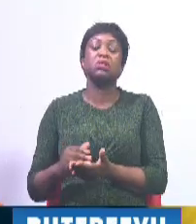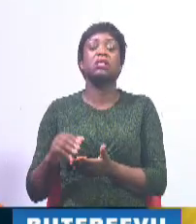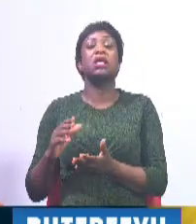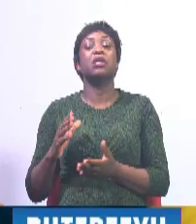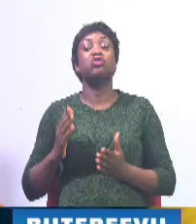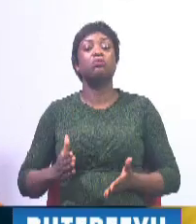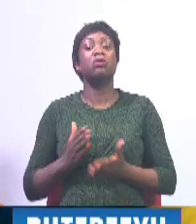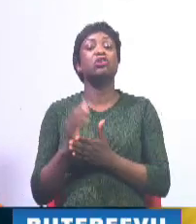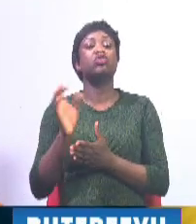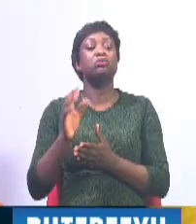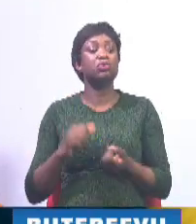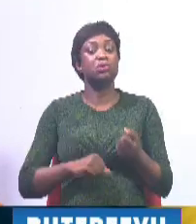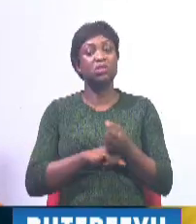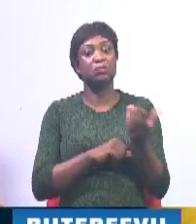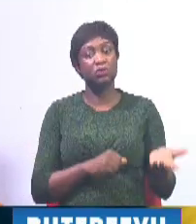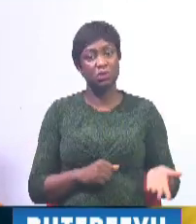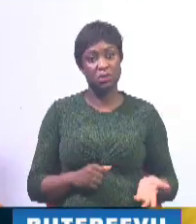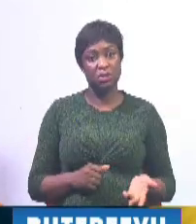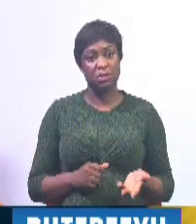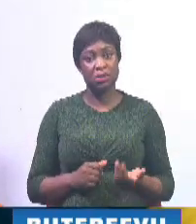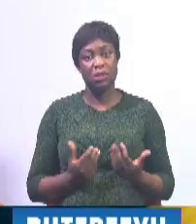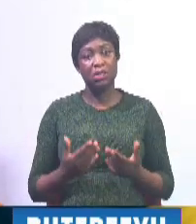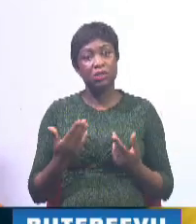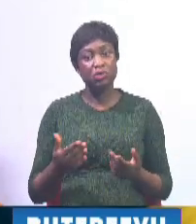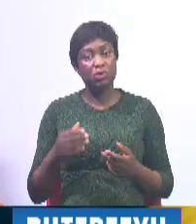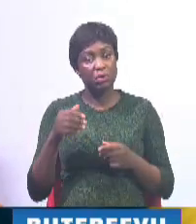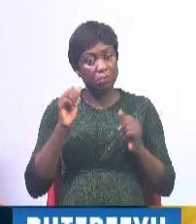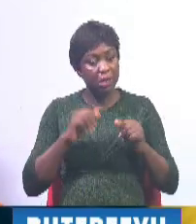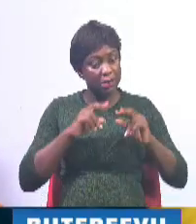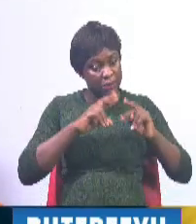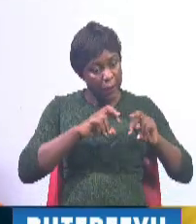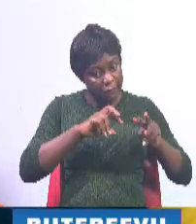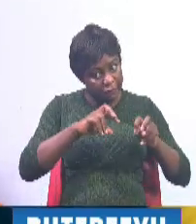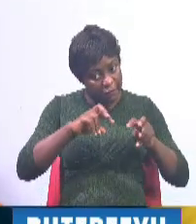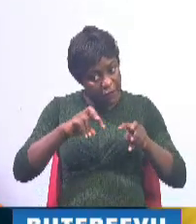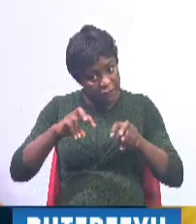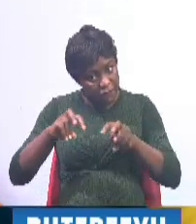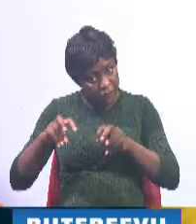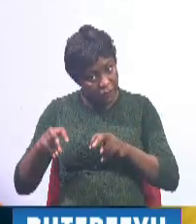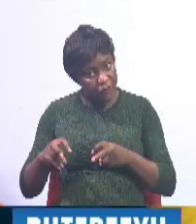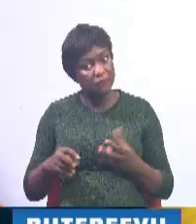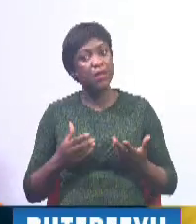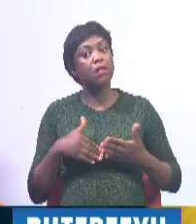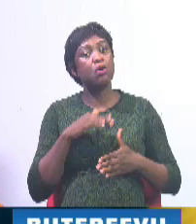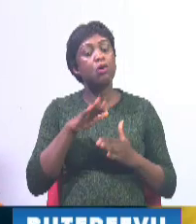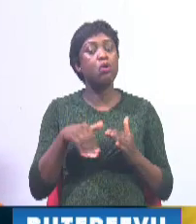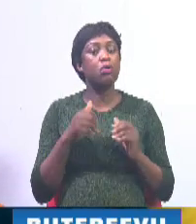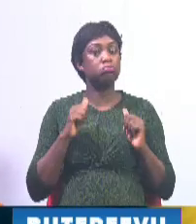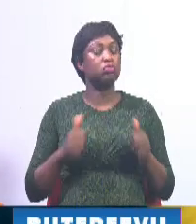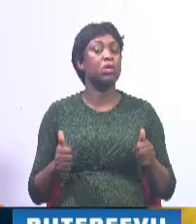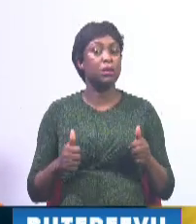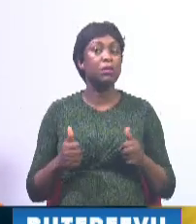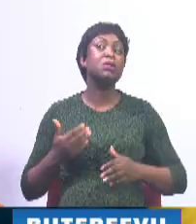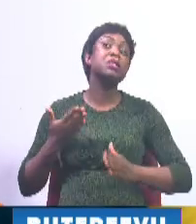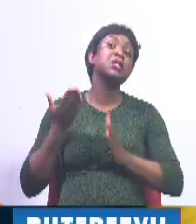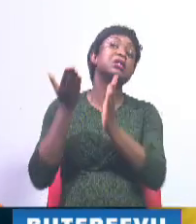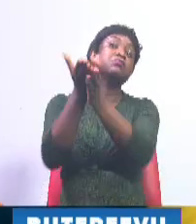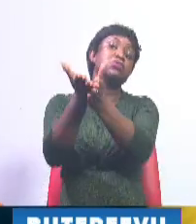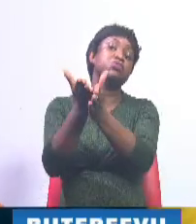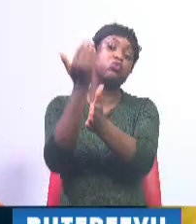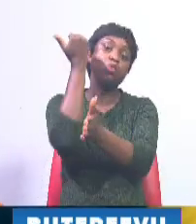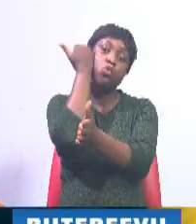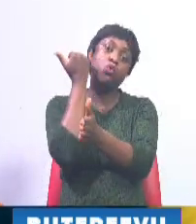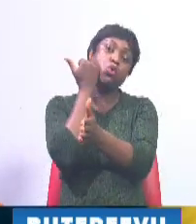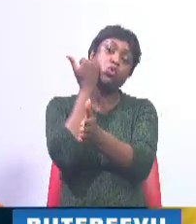kubanga abaagunoonyerezaako baba baagunoonyerezaako bulungi nnyo ne baguweereza mu kkooti gy'ogenda